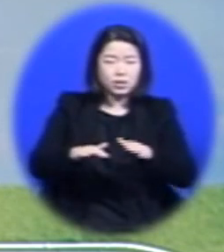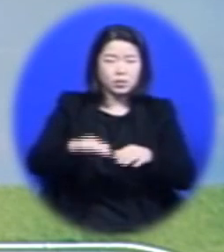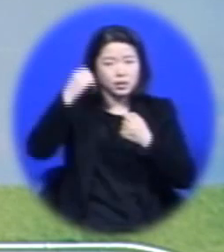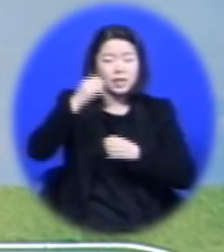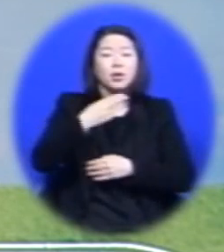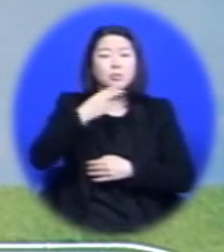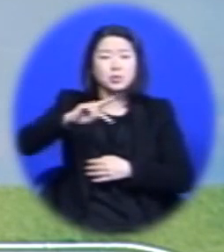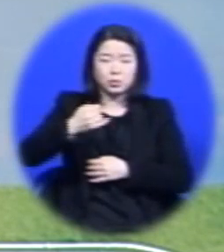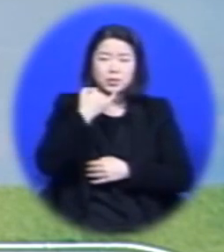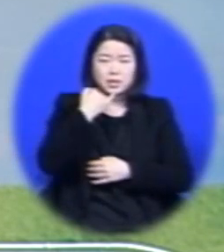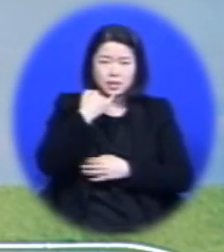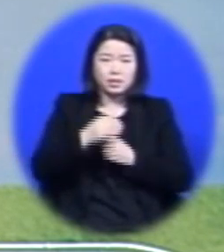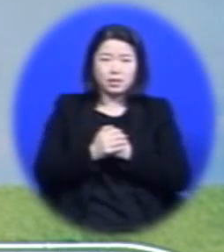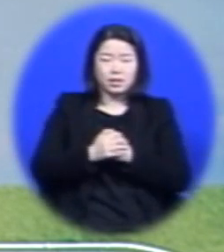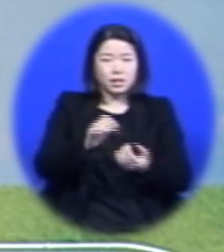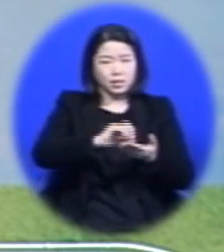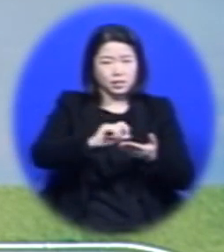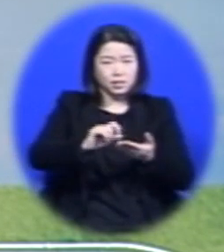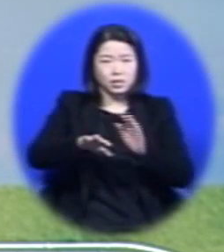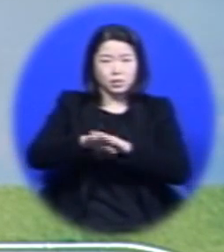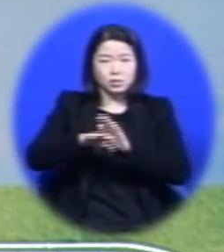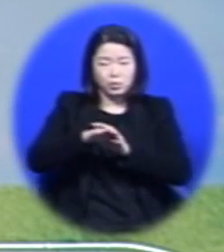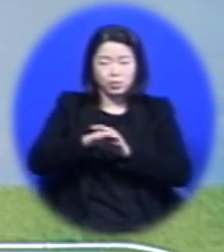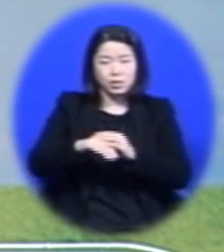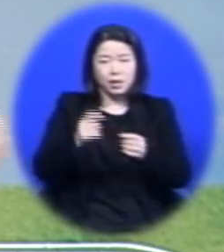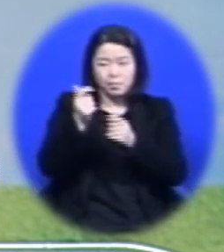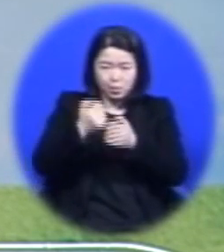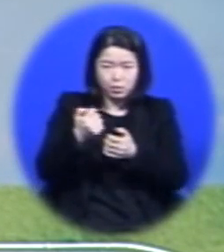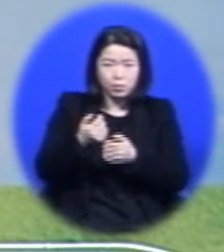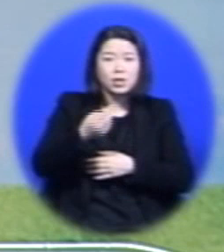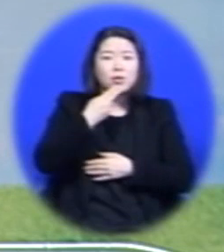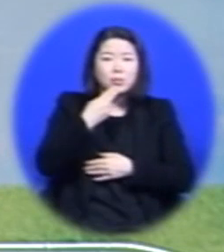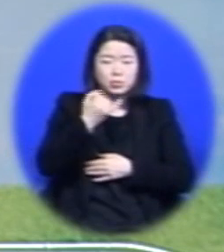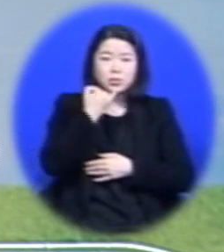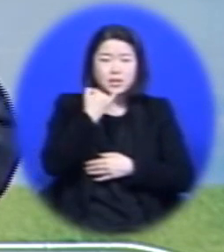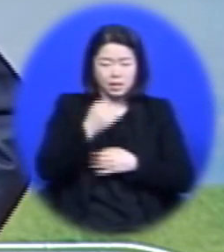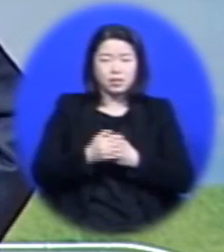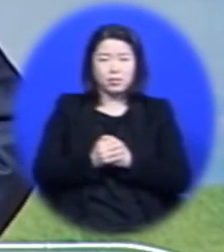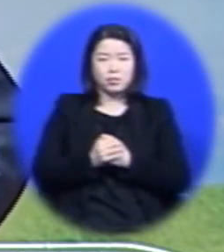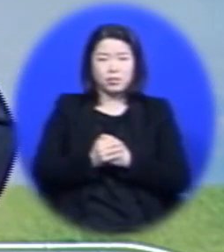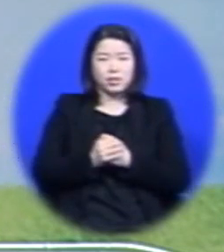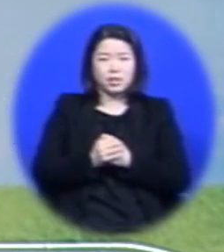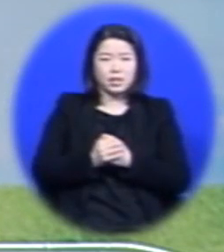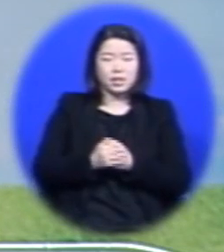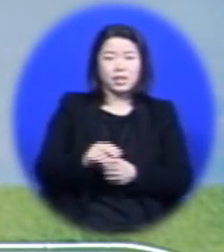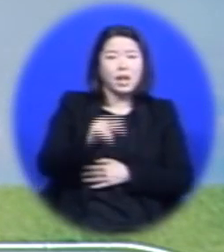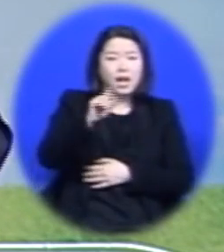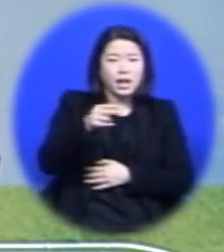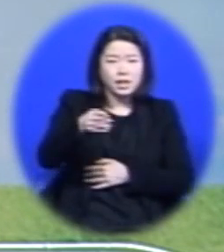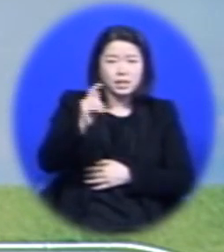없어도 되고 먹을 쓸 수 있는 그런 펜이나 손이 없어도 돼요 nhk